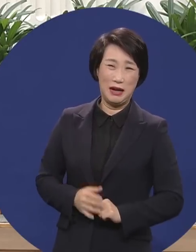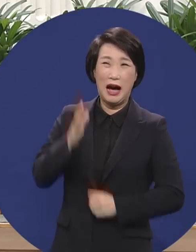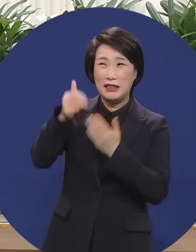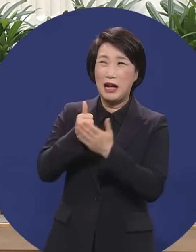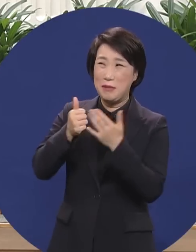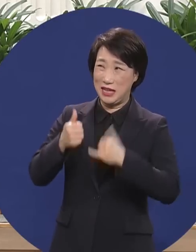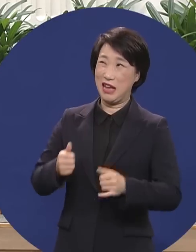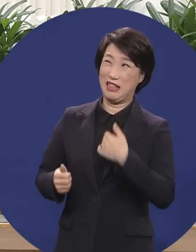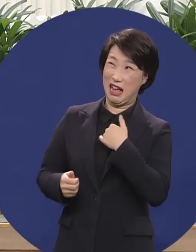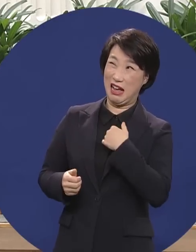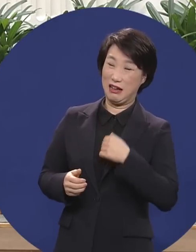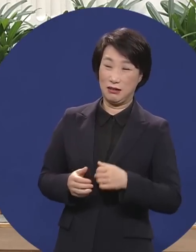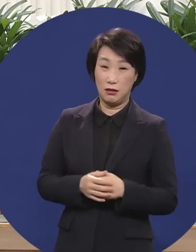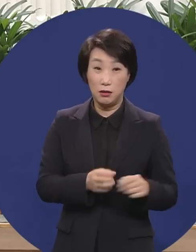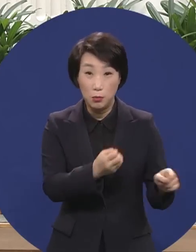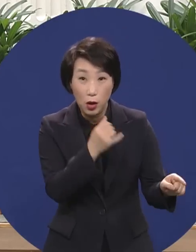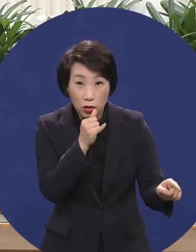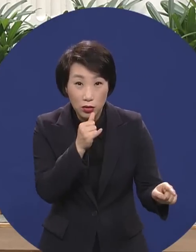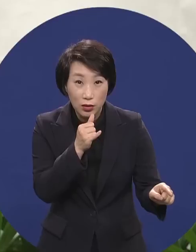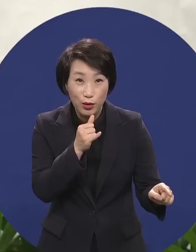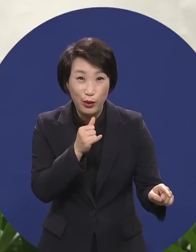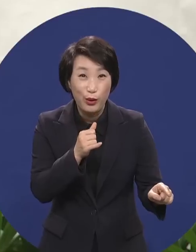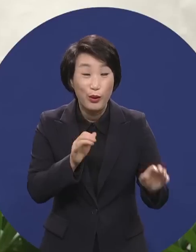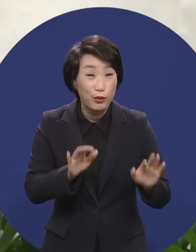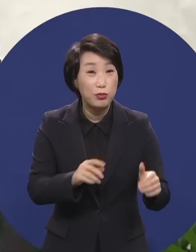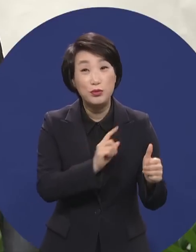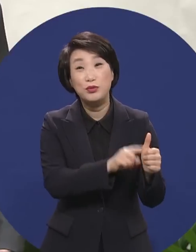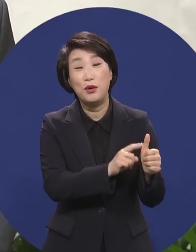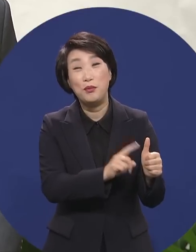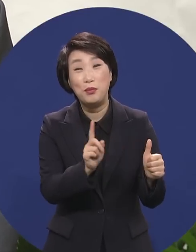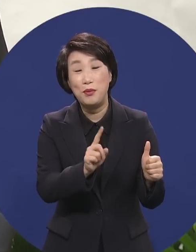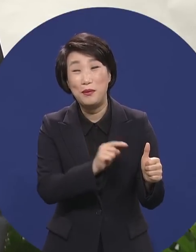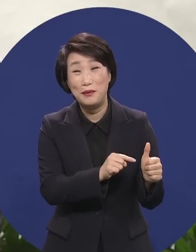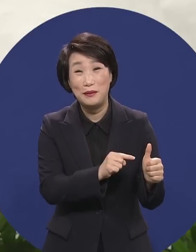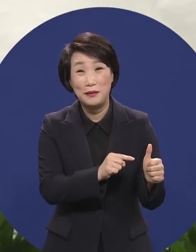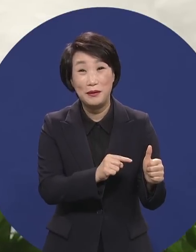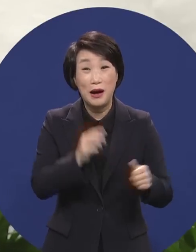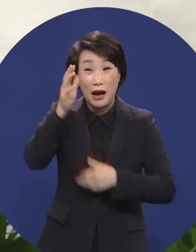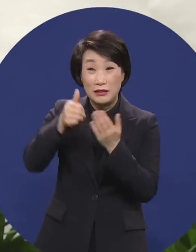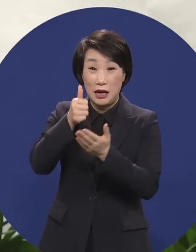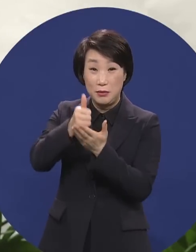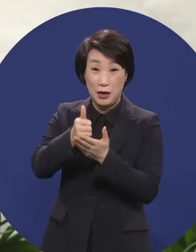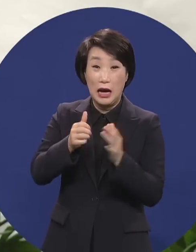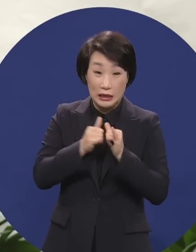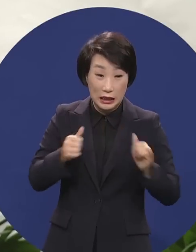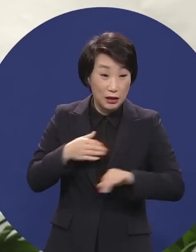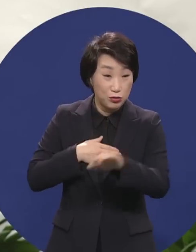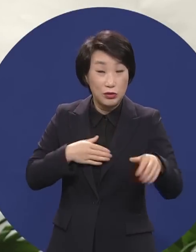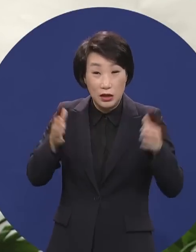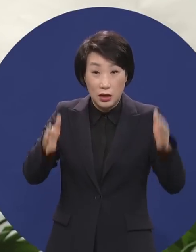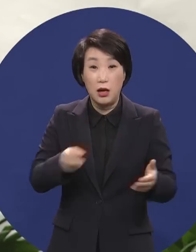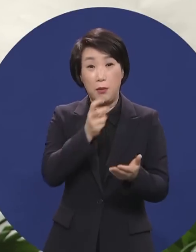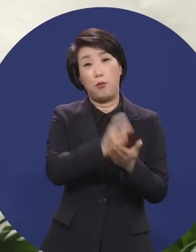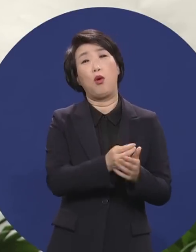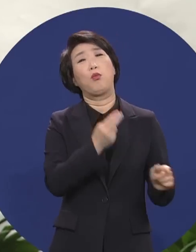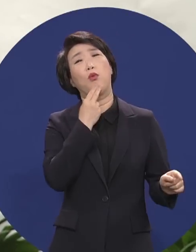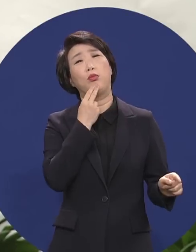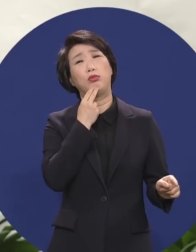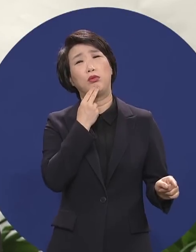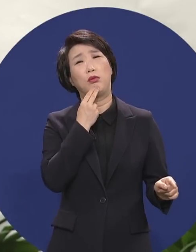하나님이 상연데? 이런 사람이 있지. 그럼 이 사람은 하나님과 인간 사이에 법이 없는